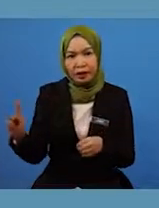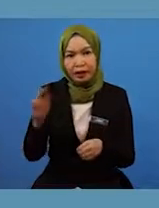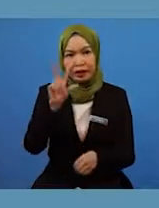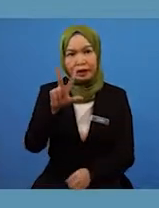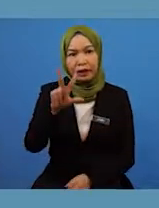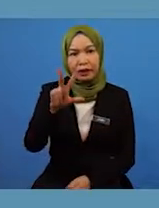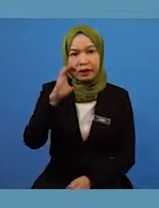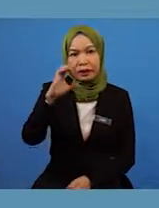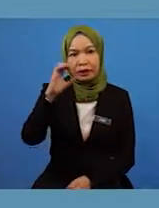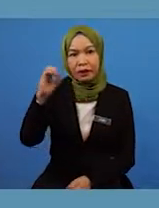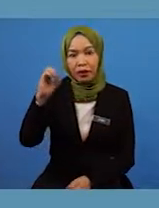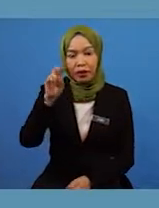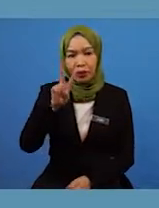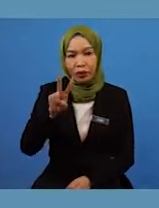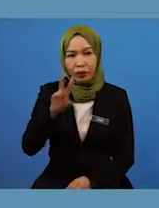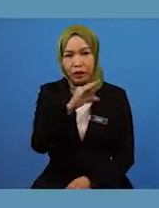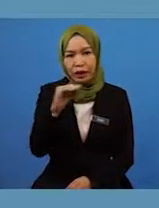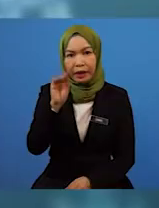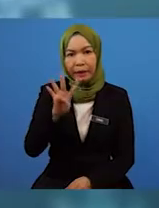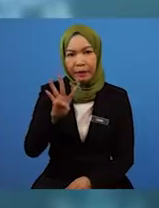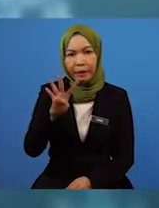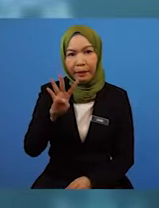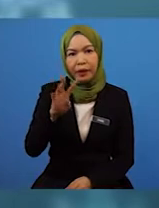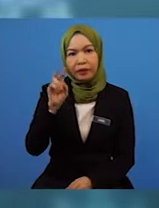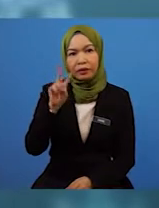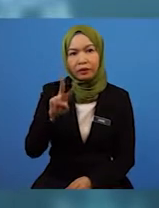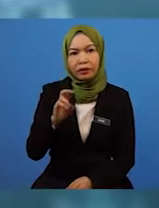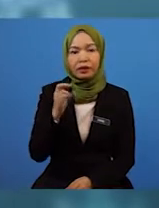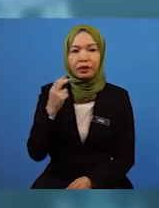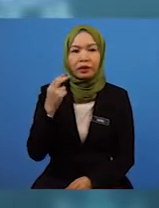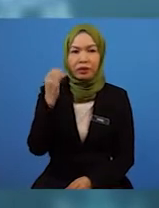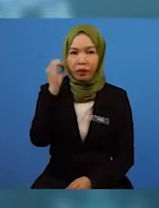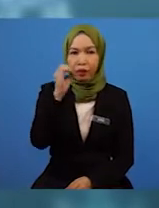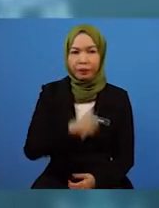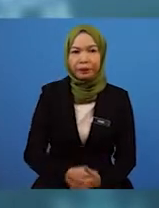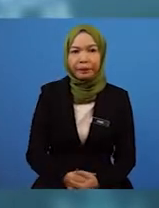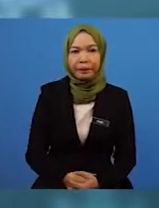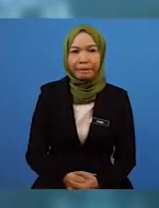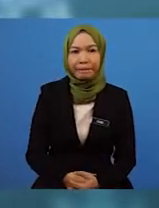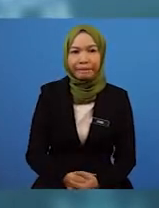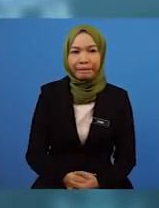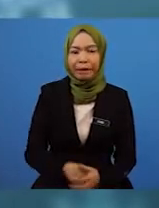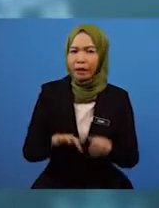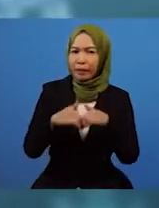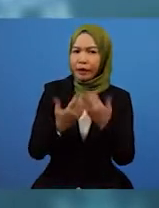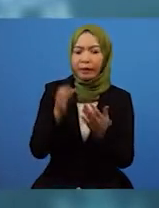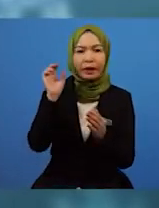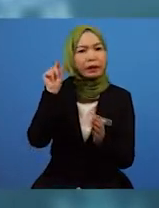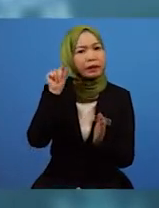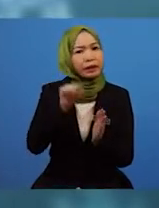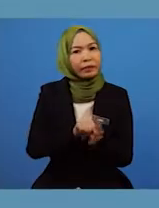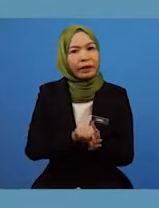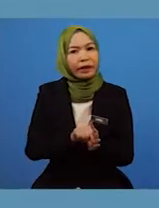3CO2 dan 4H2O. Bagaimana pula dengan gambar rajah aras